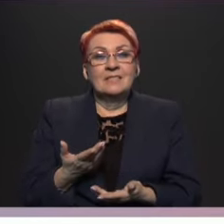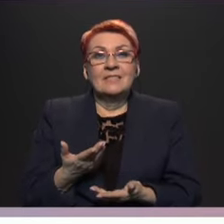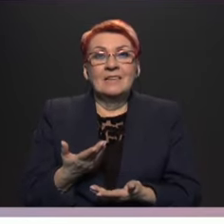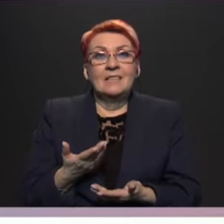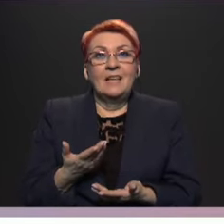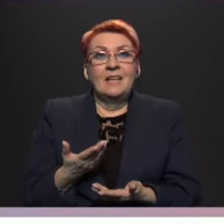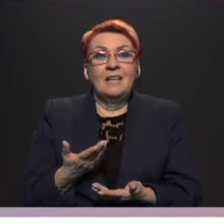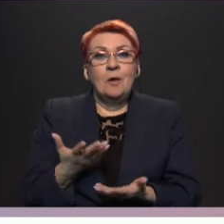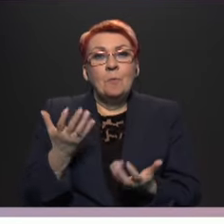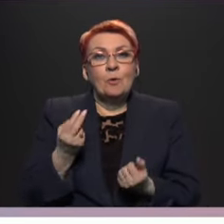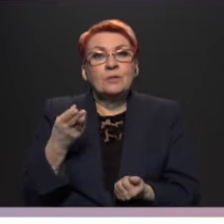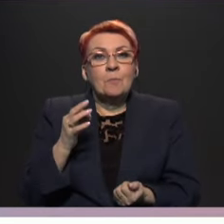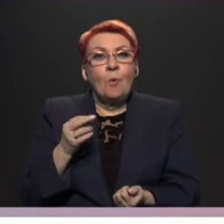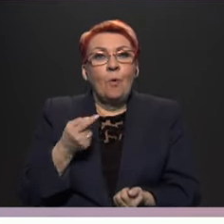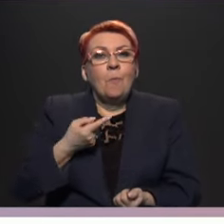себя.